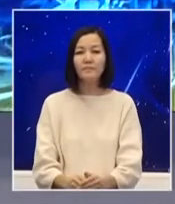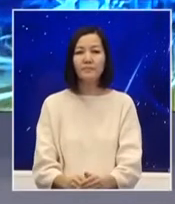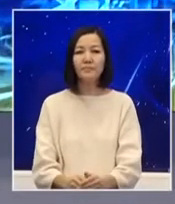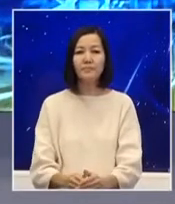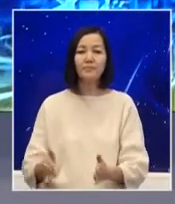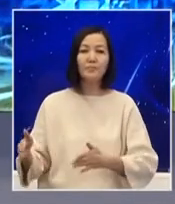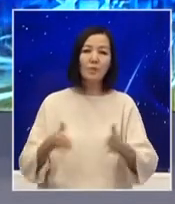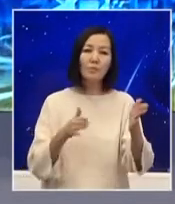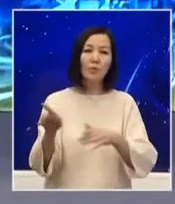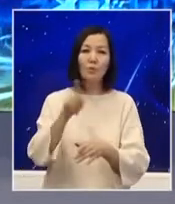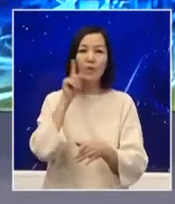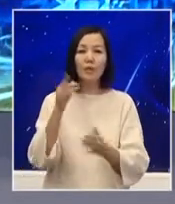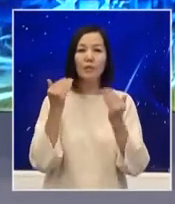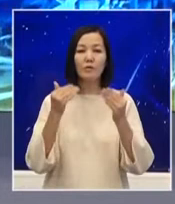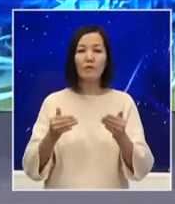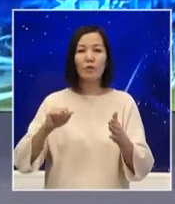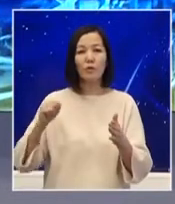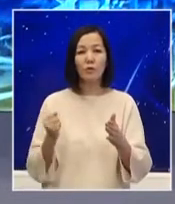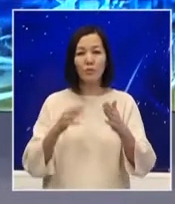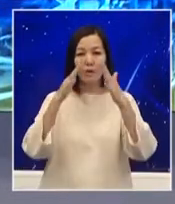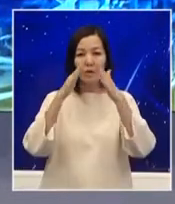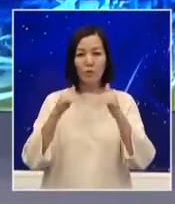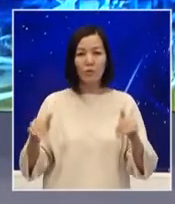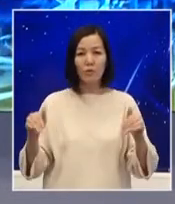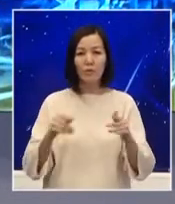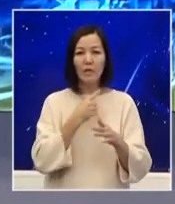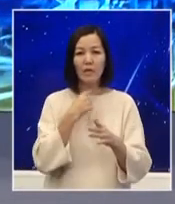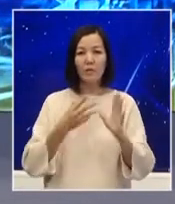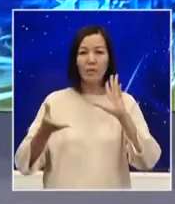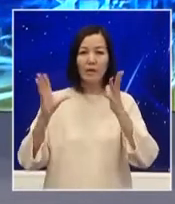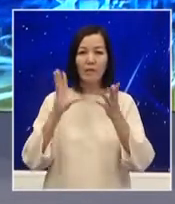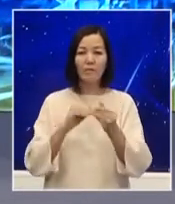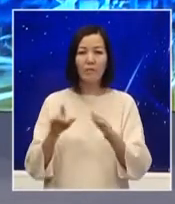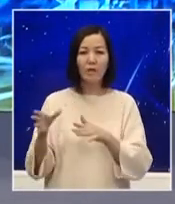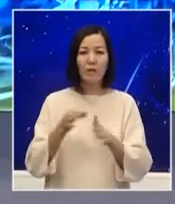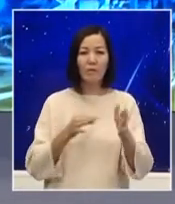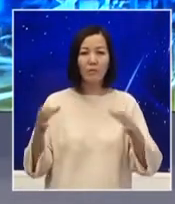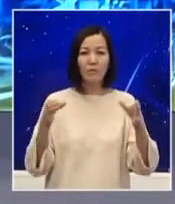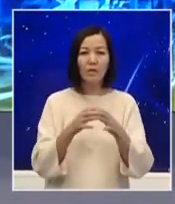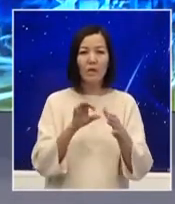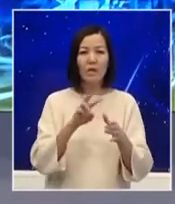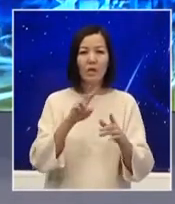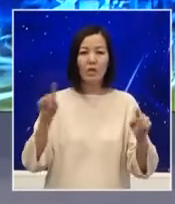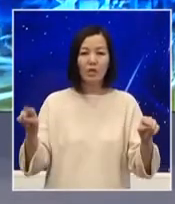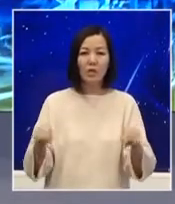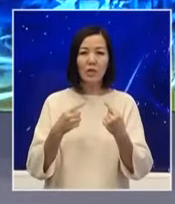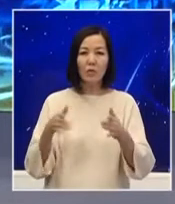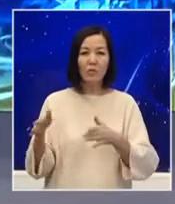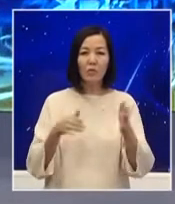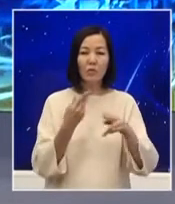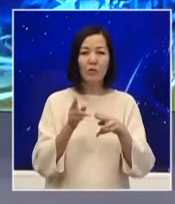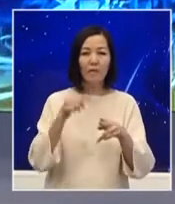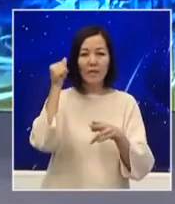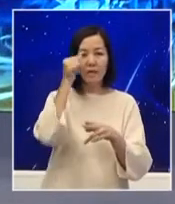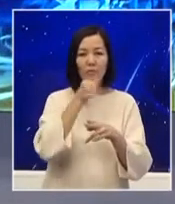Путь молодежи. Сегодня в Доме дружбы Талдыкургана подвели итоги деятельности областного штаба Жангыру-Жолы. В этом году, несмотря